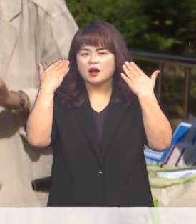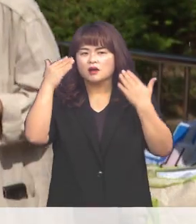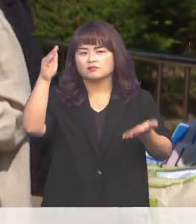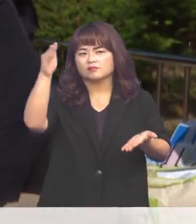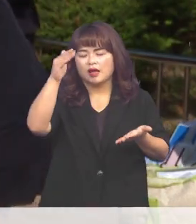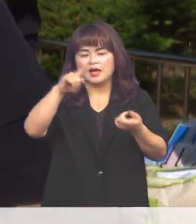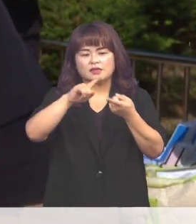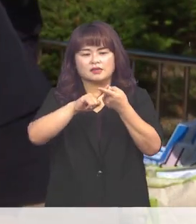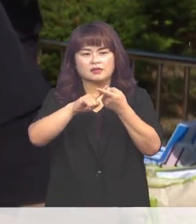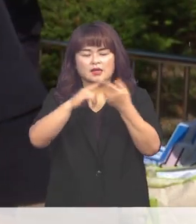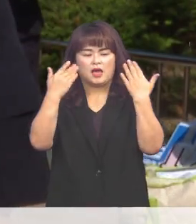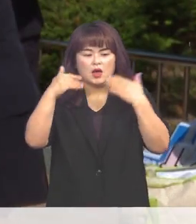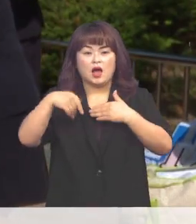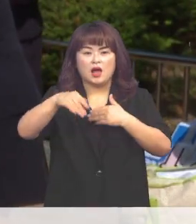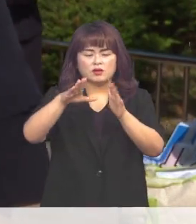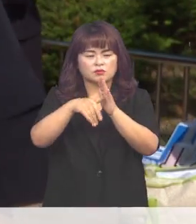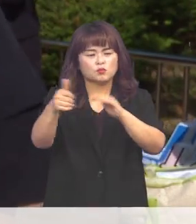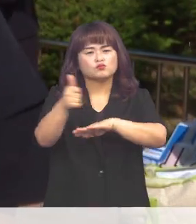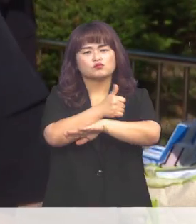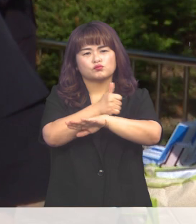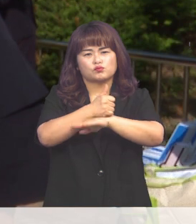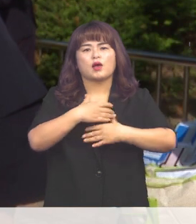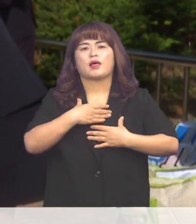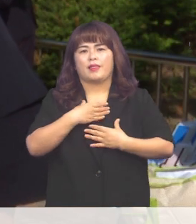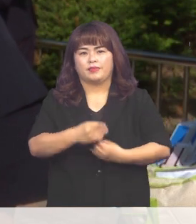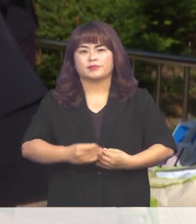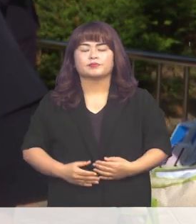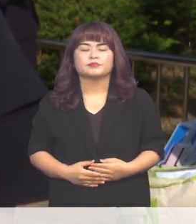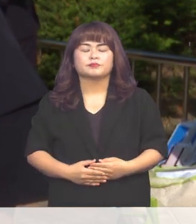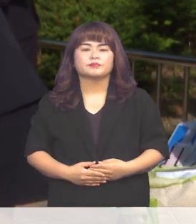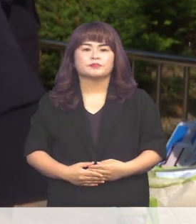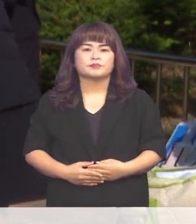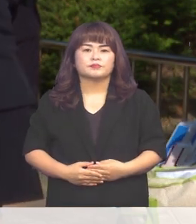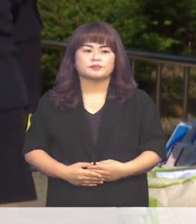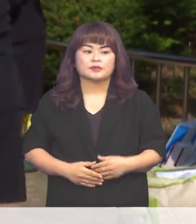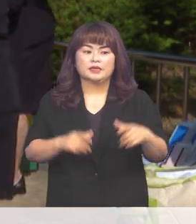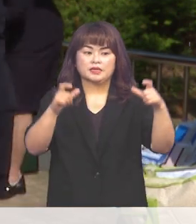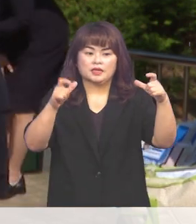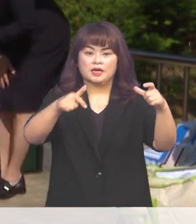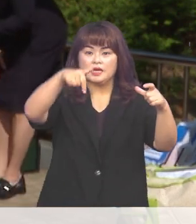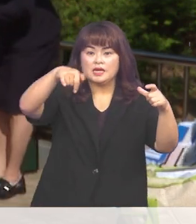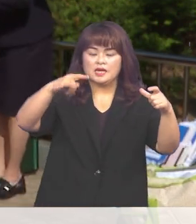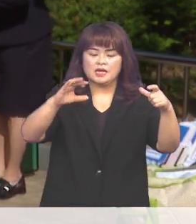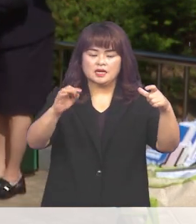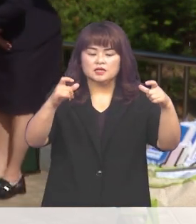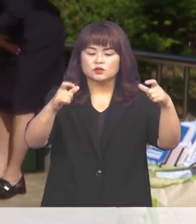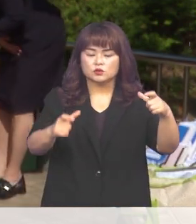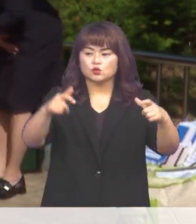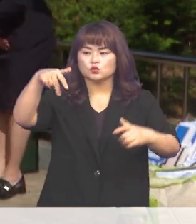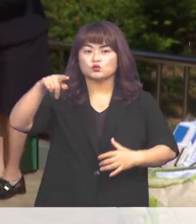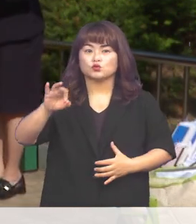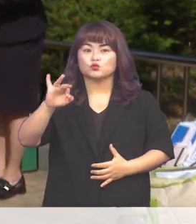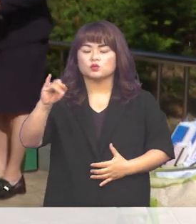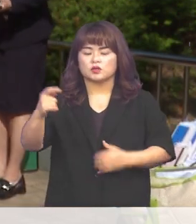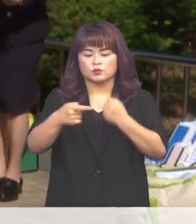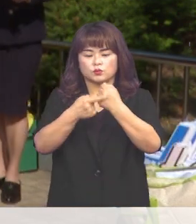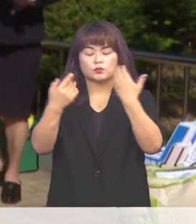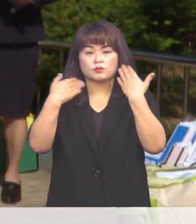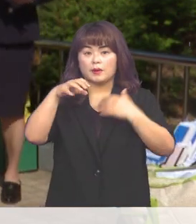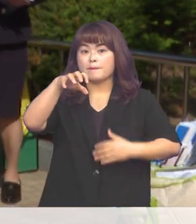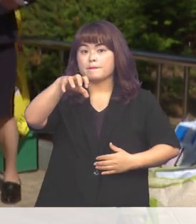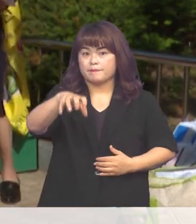학생들의 통학 안전입니다. 오늘 우리 기흥구의